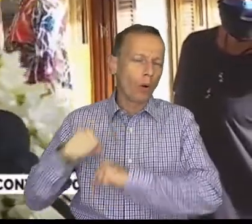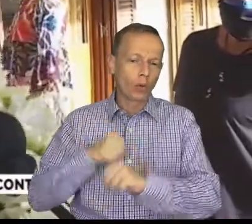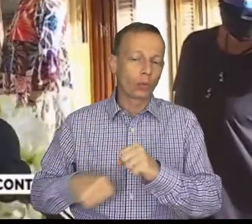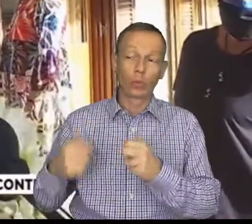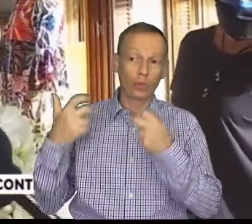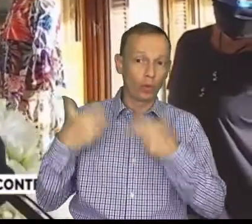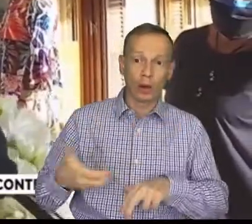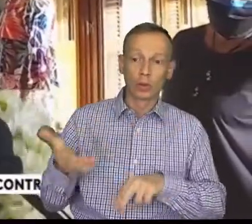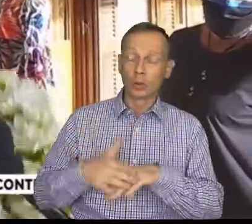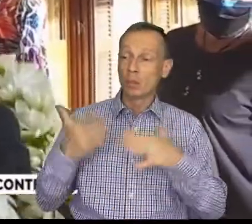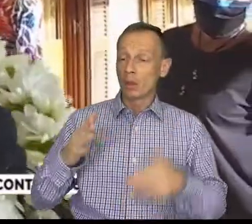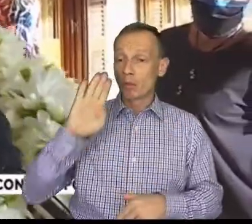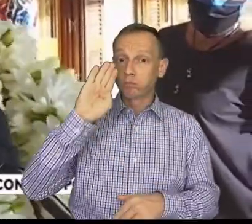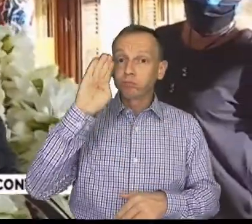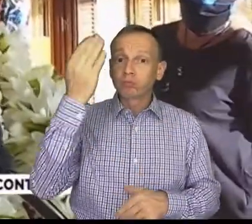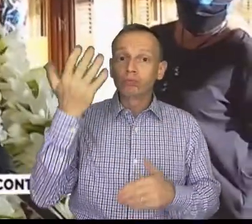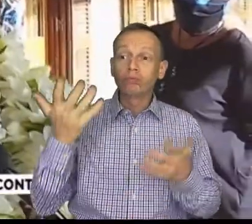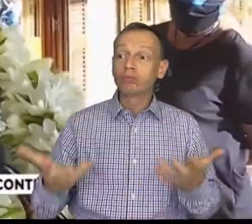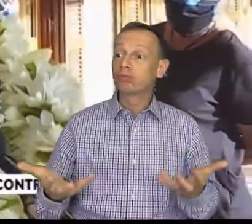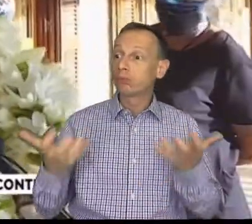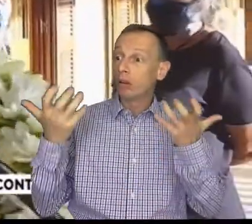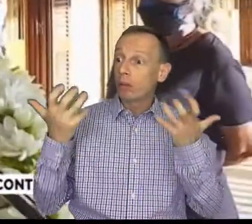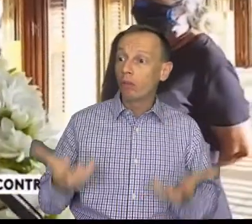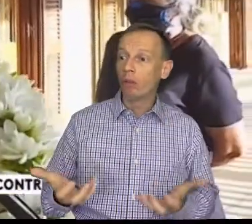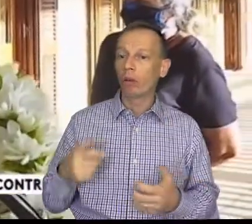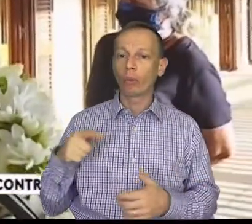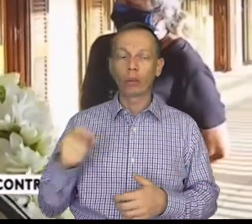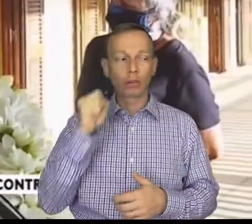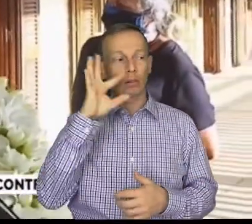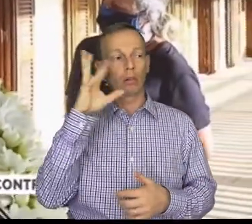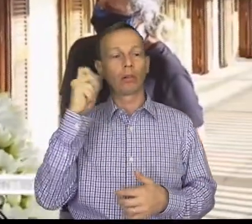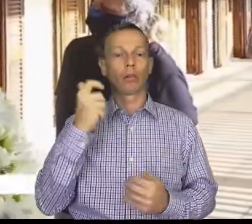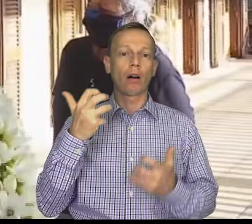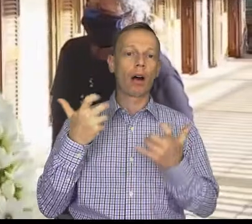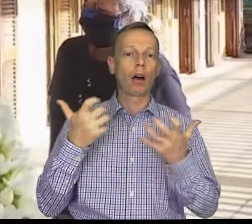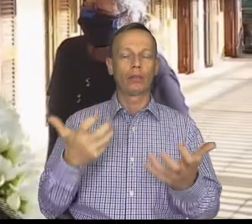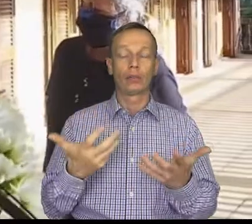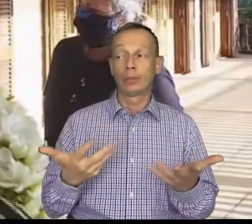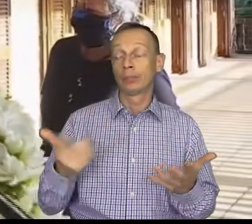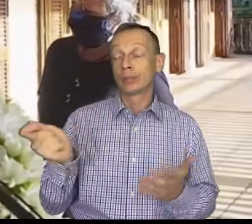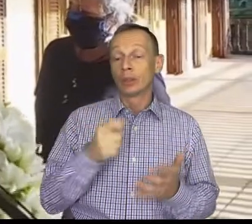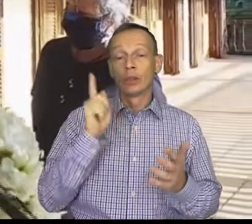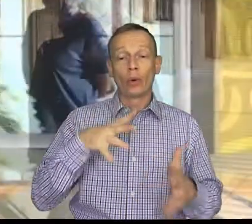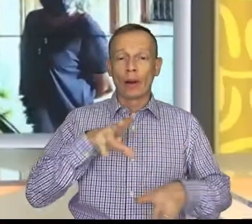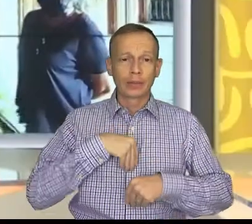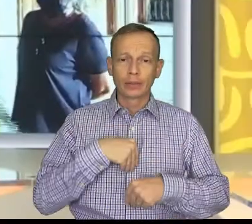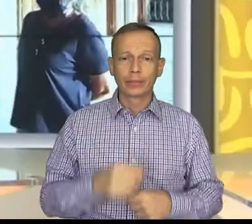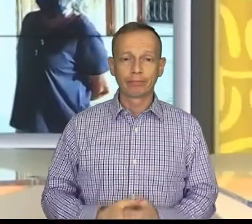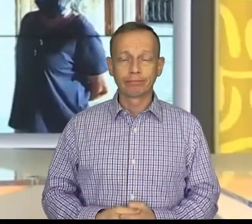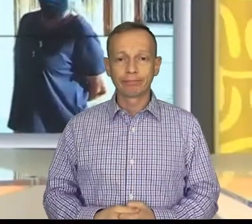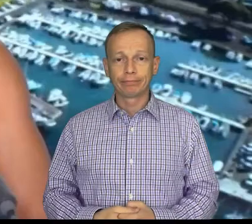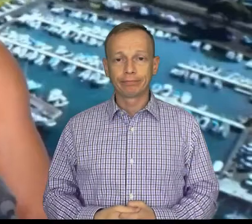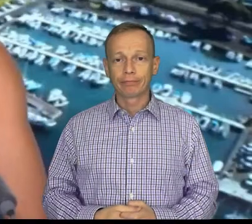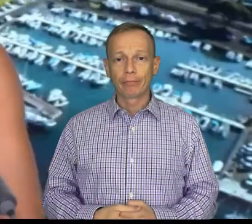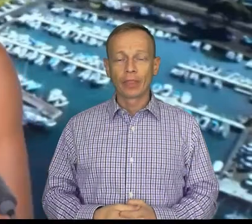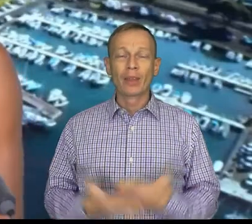a décliné. Alors pourquoi subitement aujourd'hui intéressé par le... Bon, mais c'est la règle du jeu.